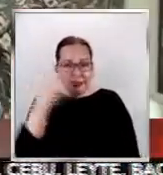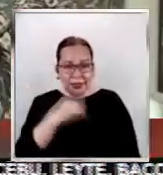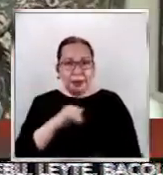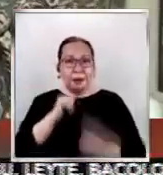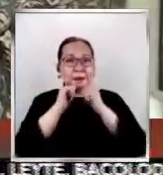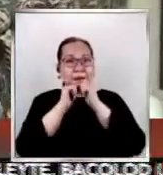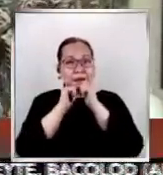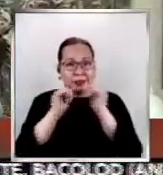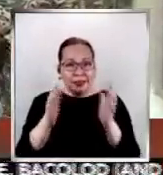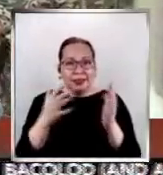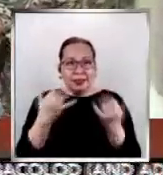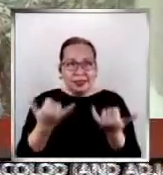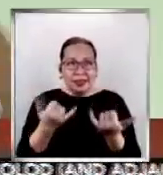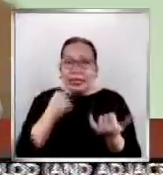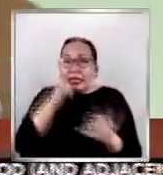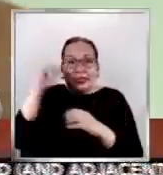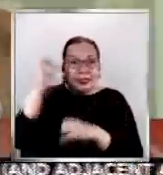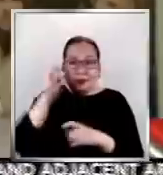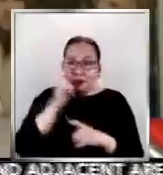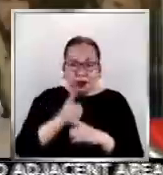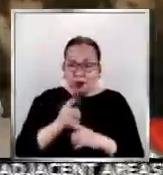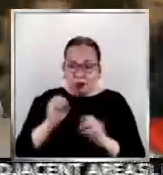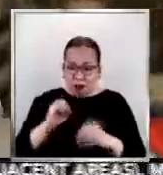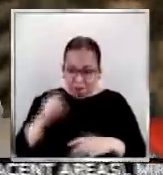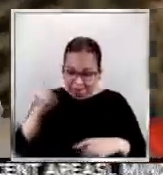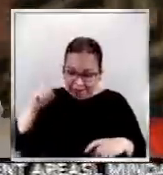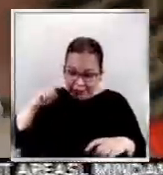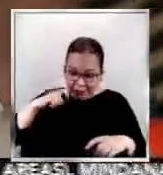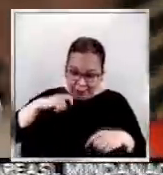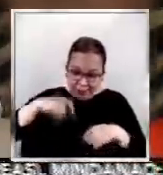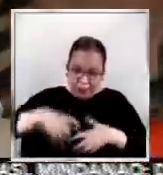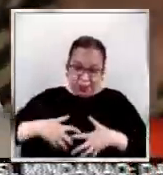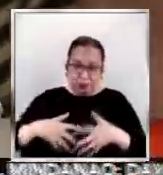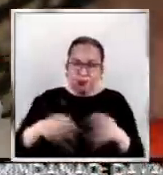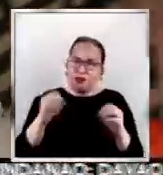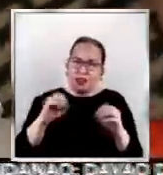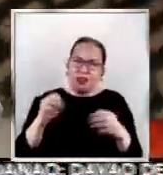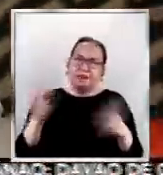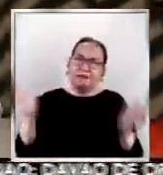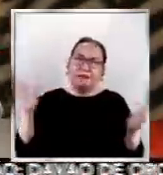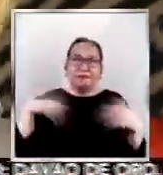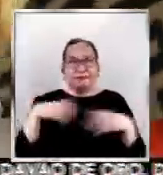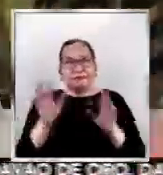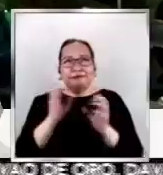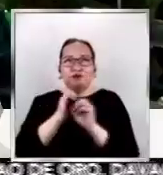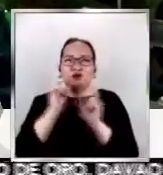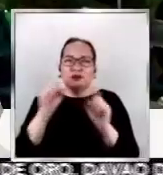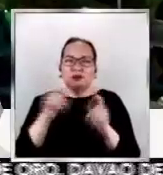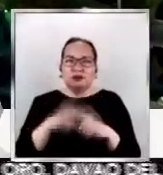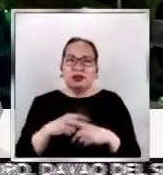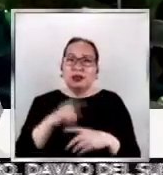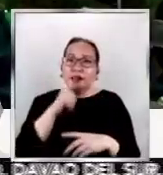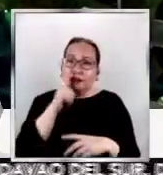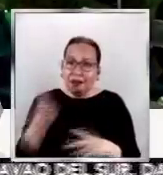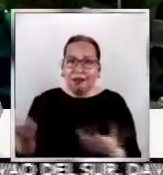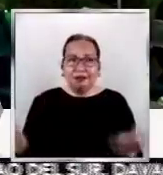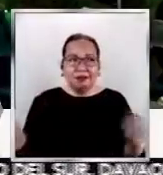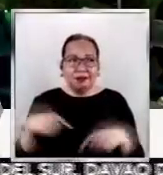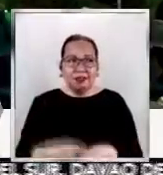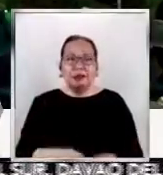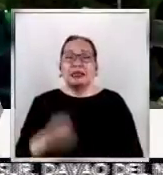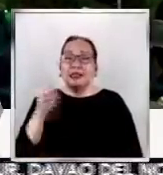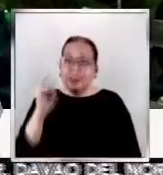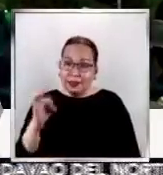panahong hindi nila pinepressure ang isa't isa para magkaroon ng baby. Kung darating, 'di ba,